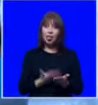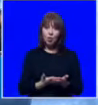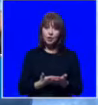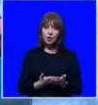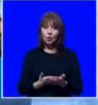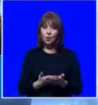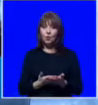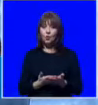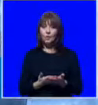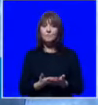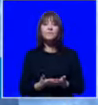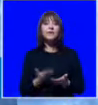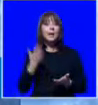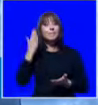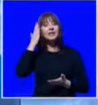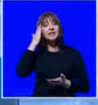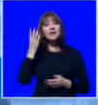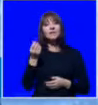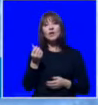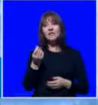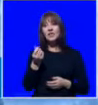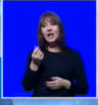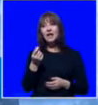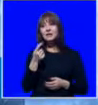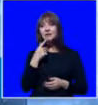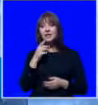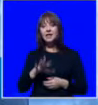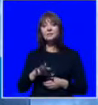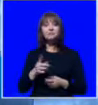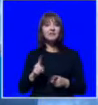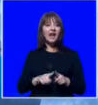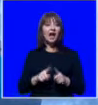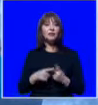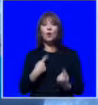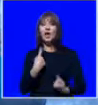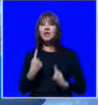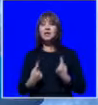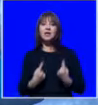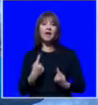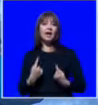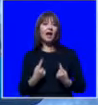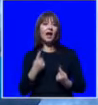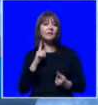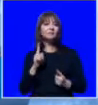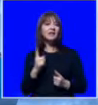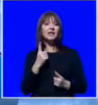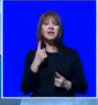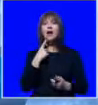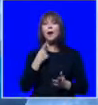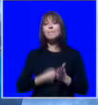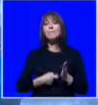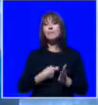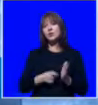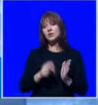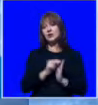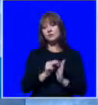които Министерството на финансите е изиграло ролята на една проста счетоводна